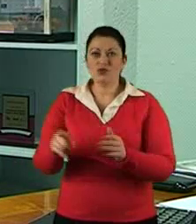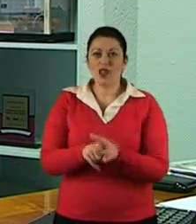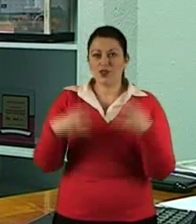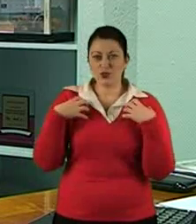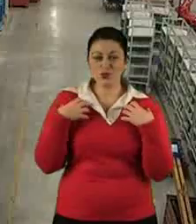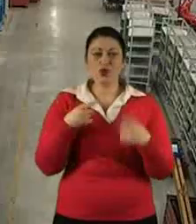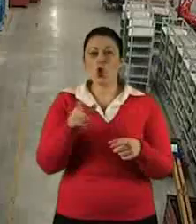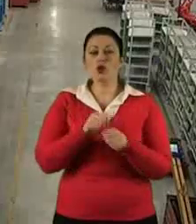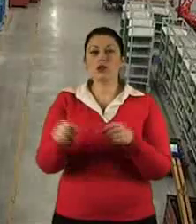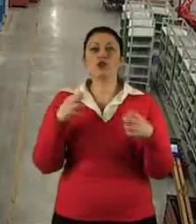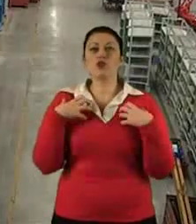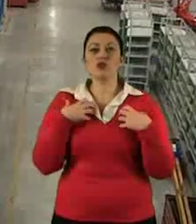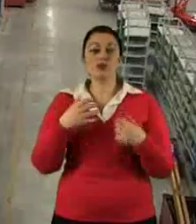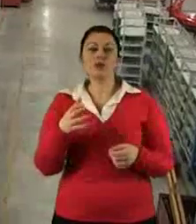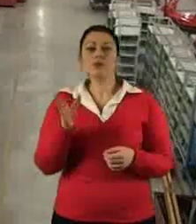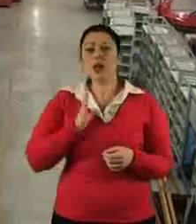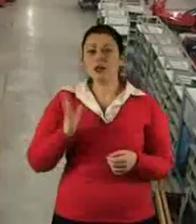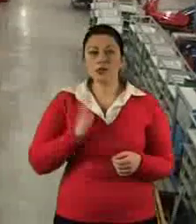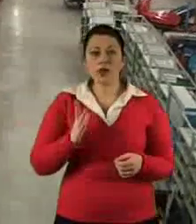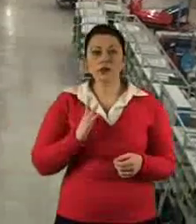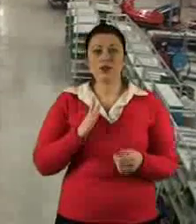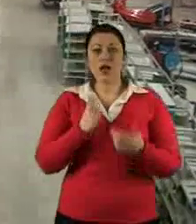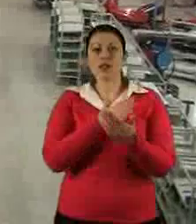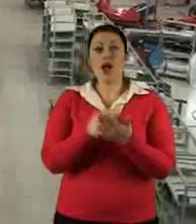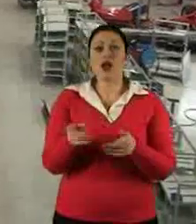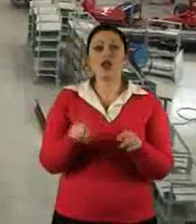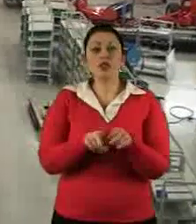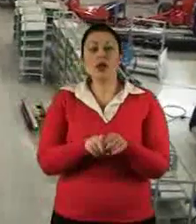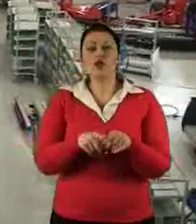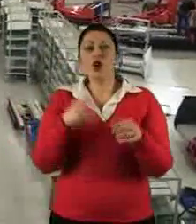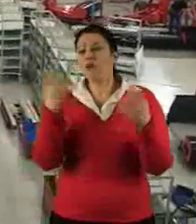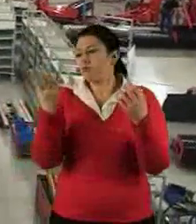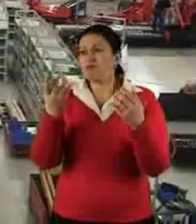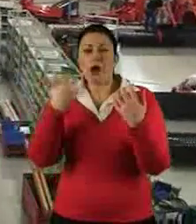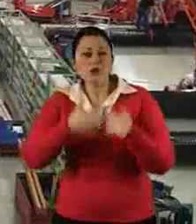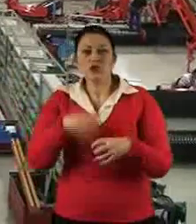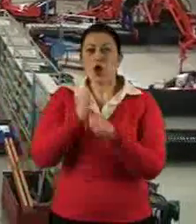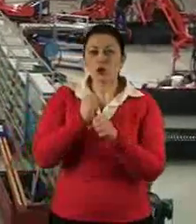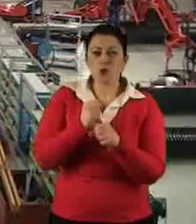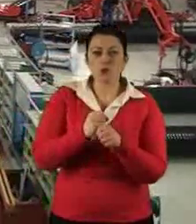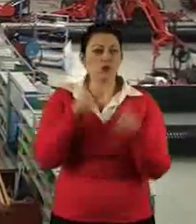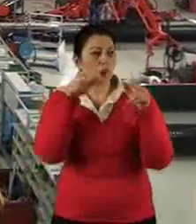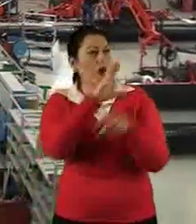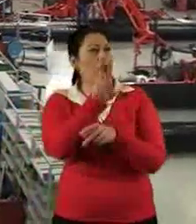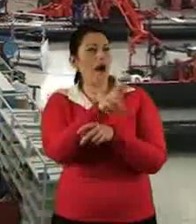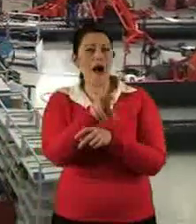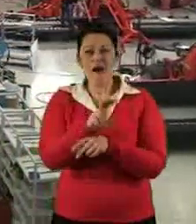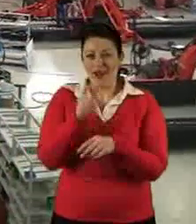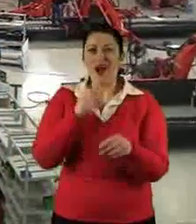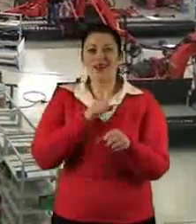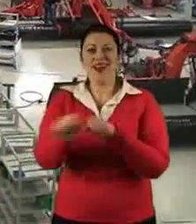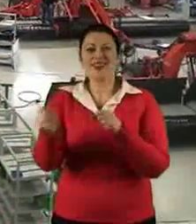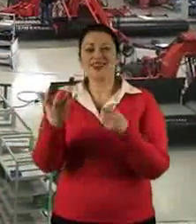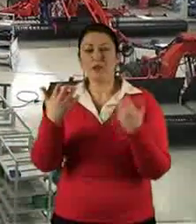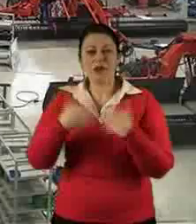się rozwijać. Zwierzęta żyją bezpiecznie, a obok trwa praca nad montażem agregatów uprawowo-siewnych,